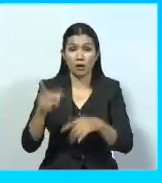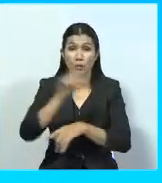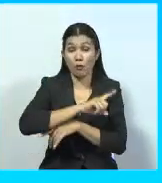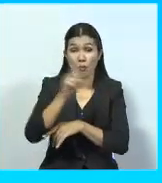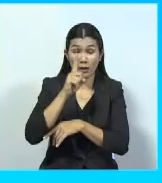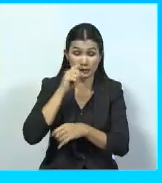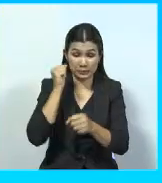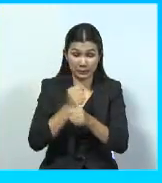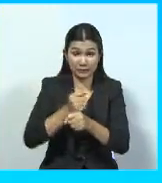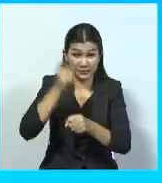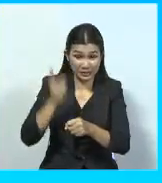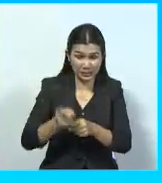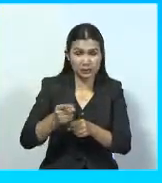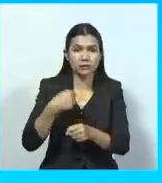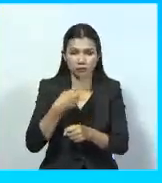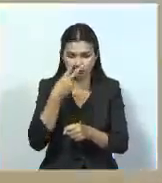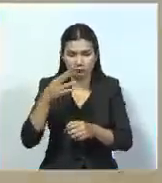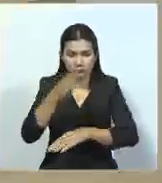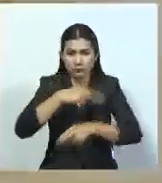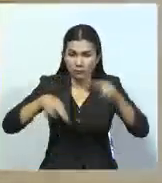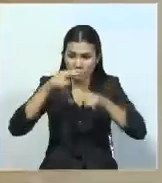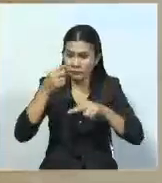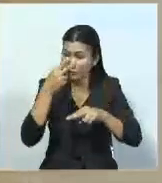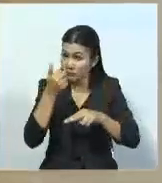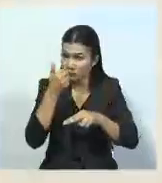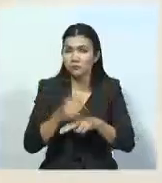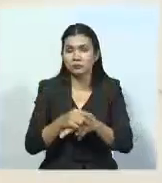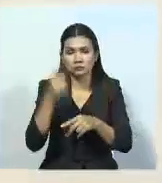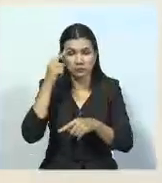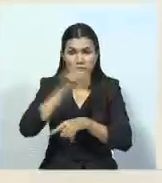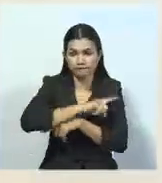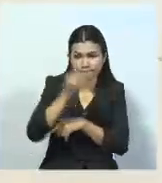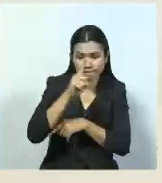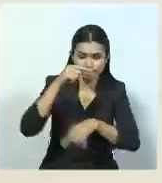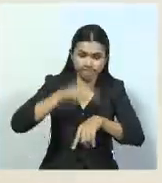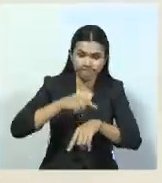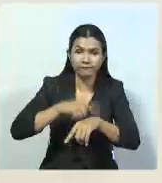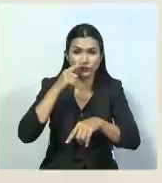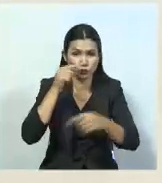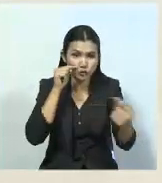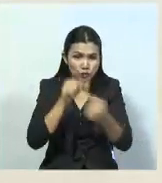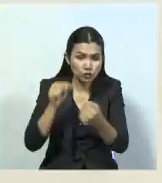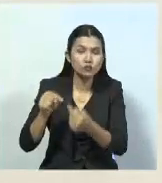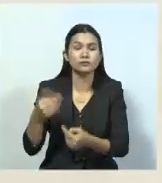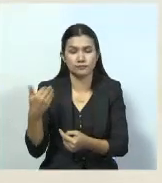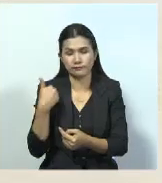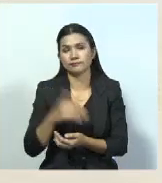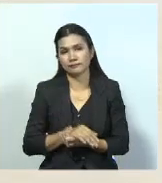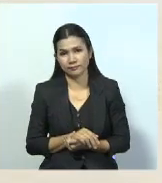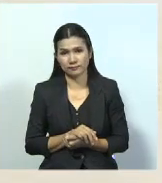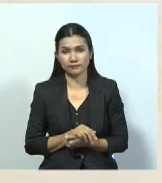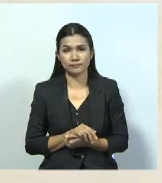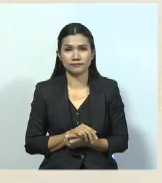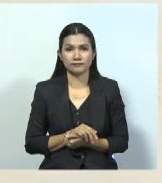ดวันเก็บกู้จริงก็จะมีการพิจารณาอย่างรอบคอบโดยคำนึงถึงช่วงวันและเวลาที่เหมาะสมด้วยค่ะ